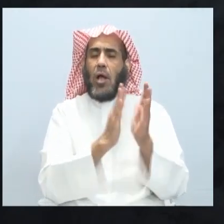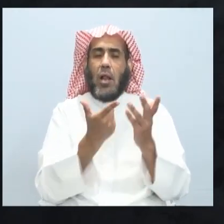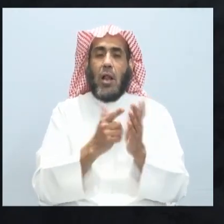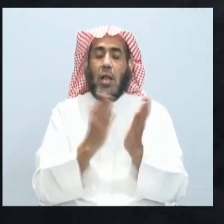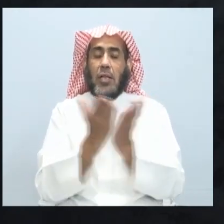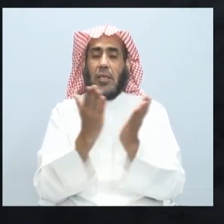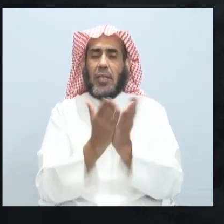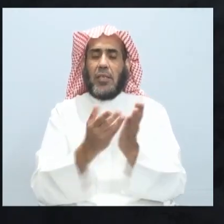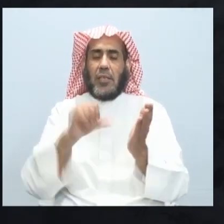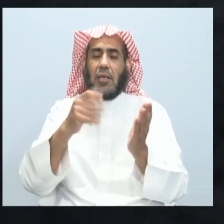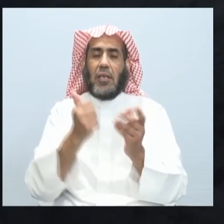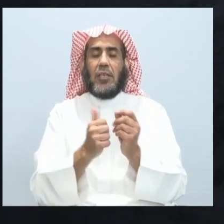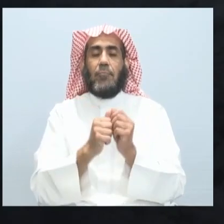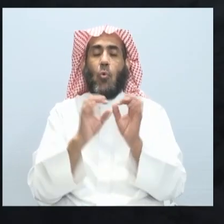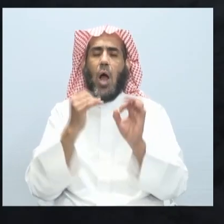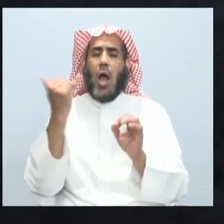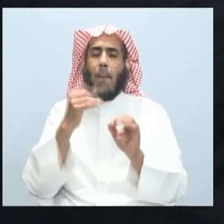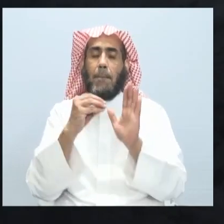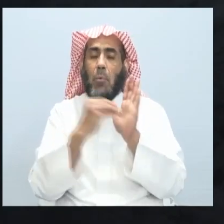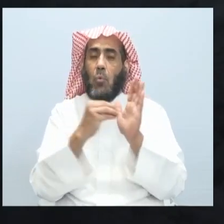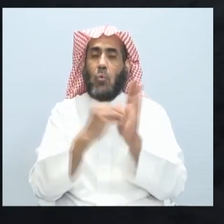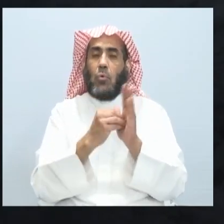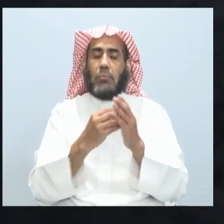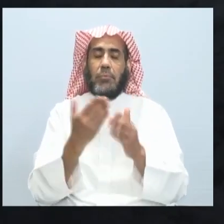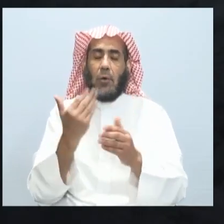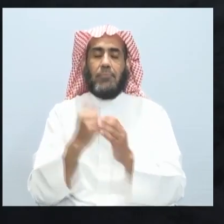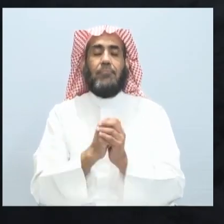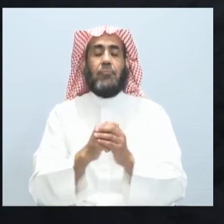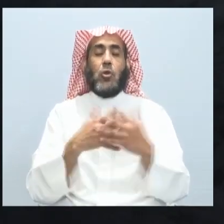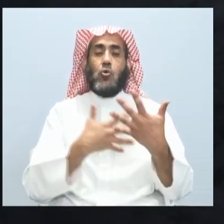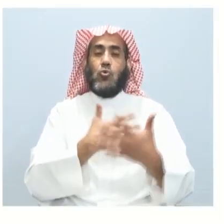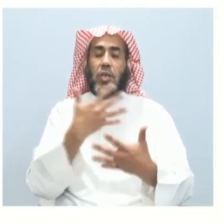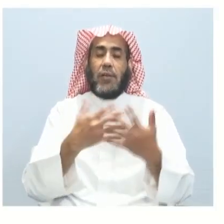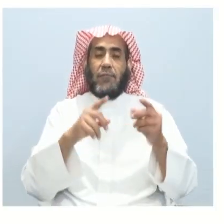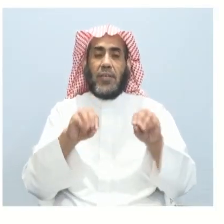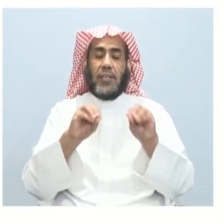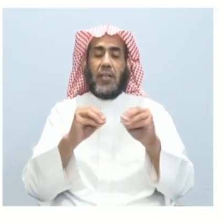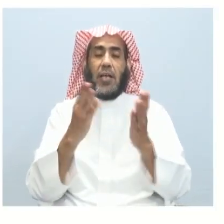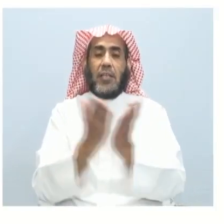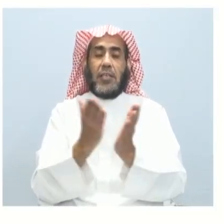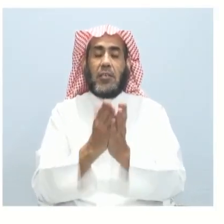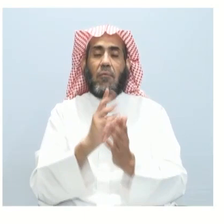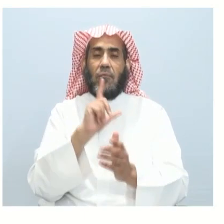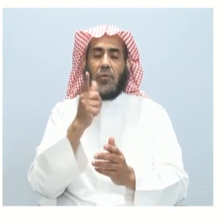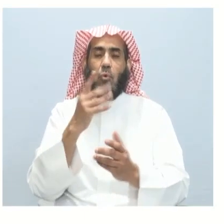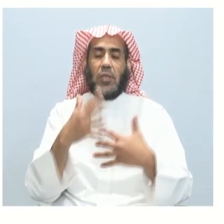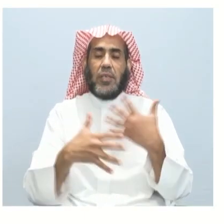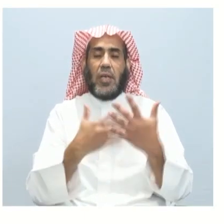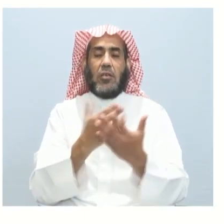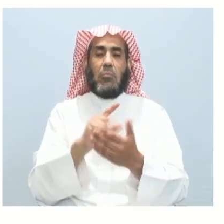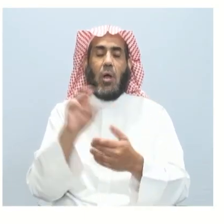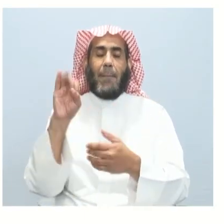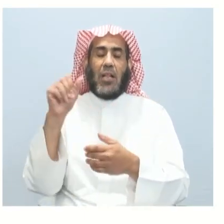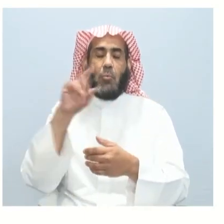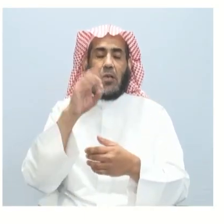عن الدراسات النقديه ونشاه النقد واهم الموضوعات التي مررنا مررنا بها يشاركني في تقديم هذا الدرس في لغه الاشاره الاستاذ